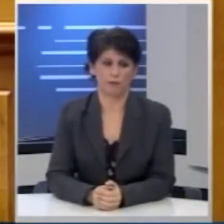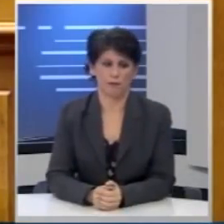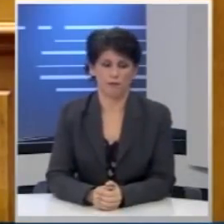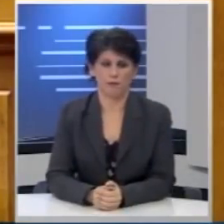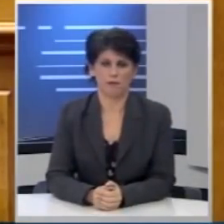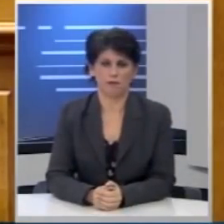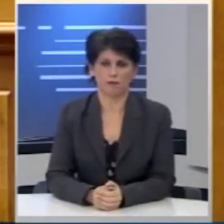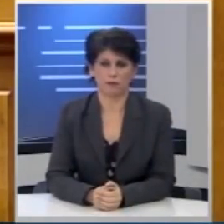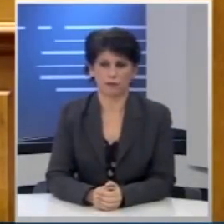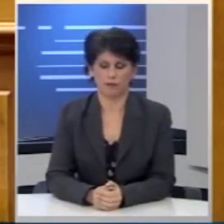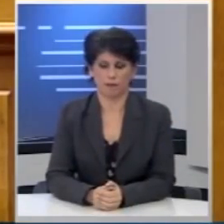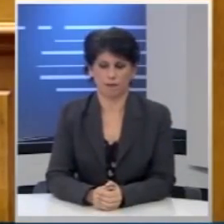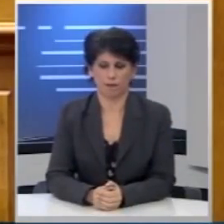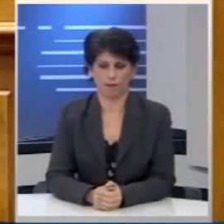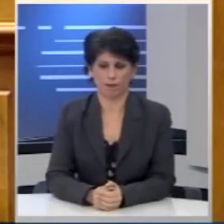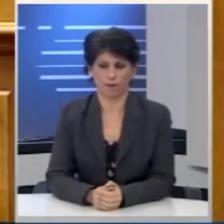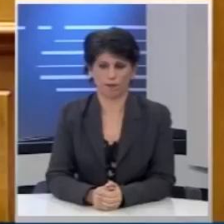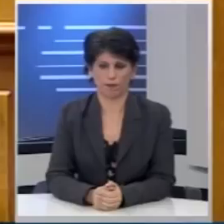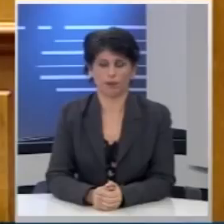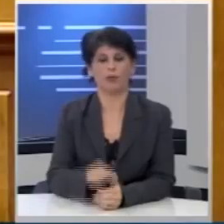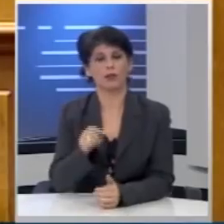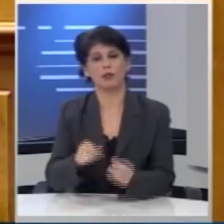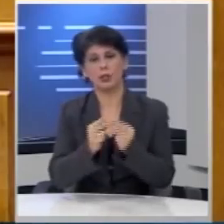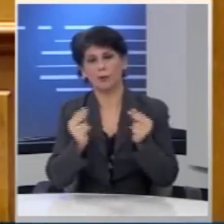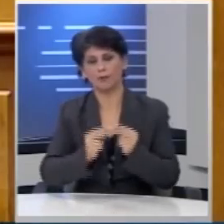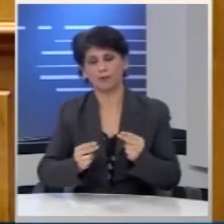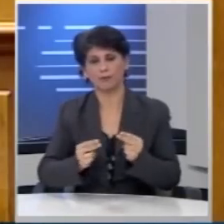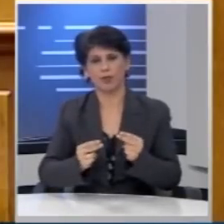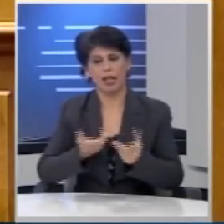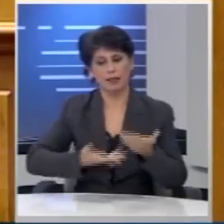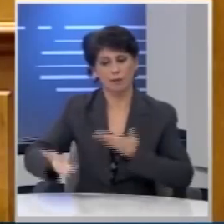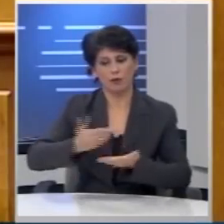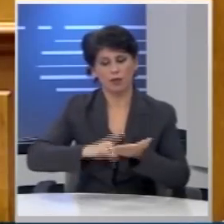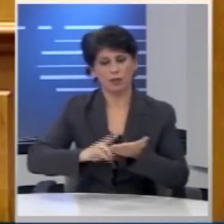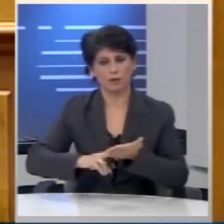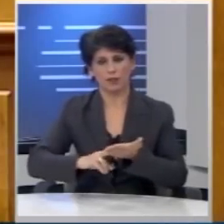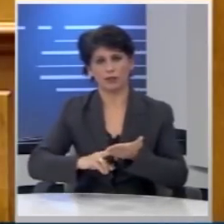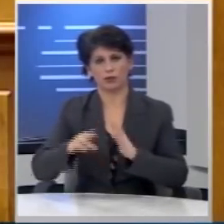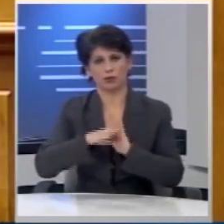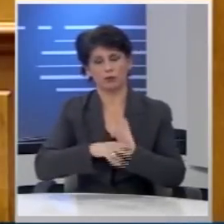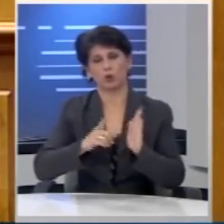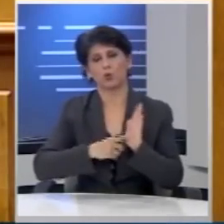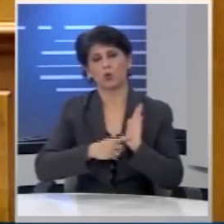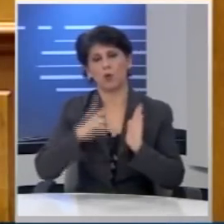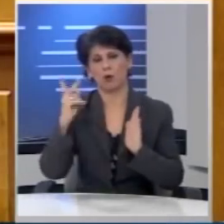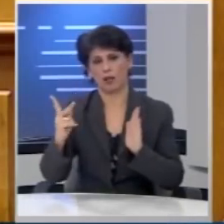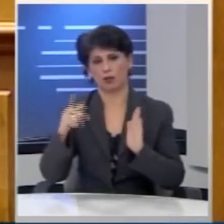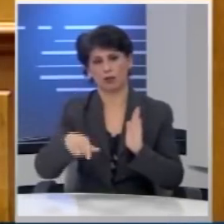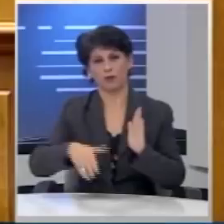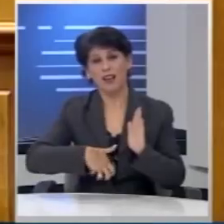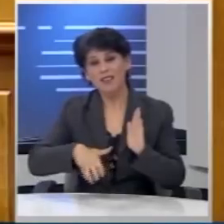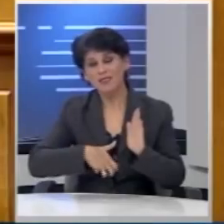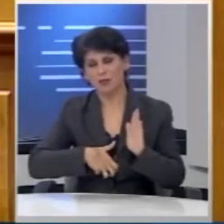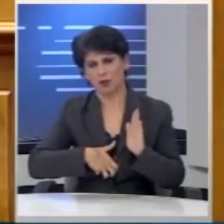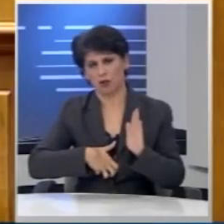Αυτό είναι βέβαια το αποτέλεσμα του ανταποδοτικού ασφαλιστικού συστήματος και του νόμου Κατρούγκαλου. Γι' αυτό και είναι